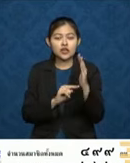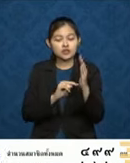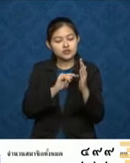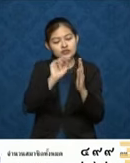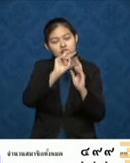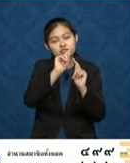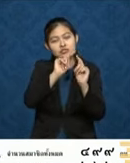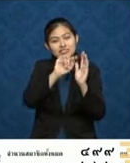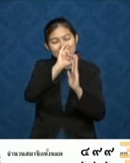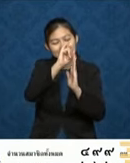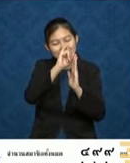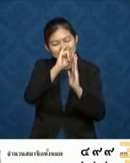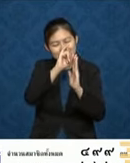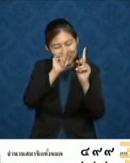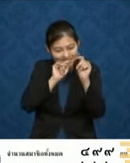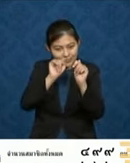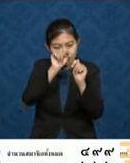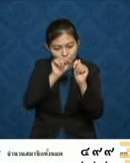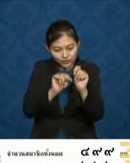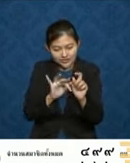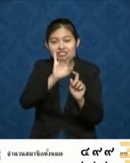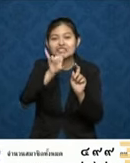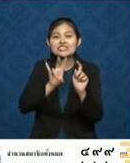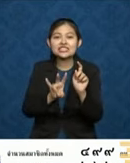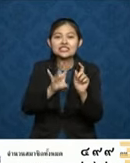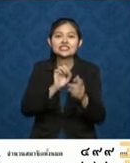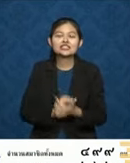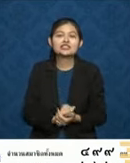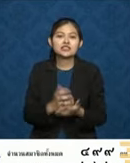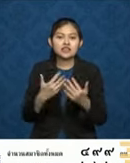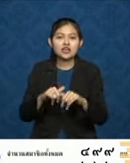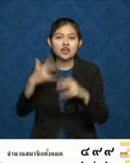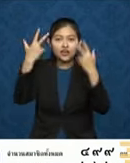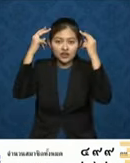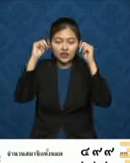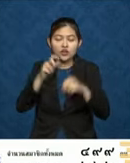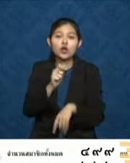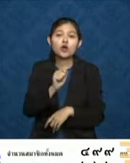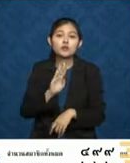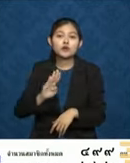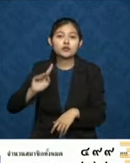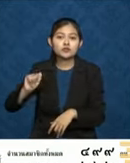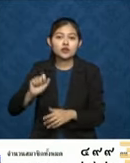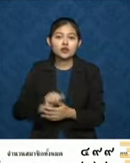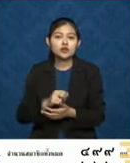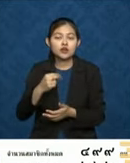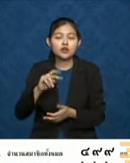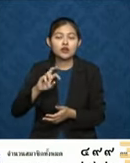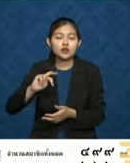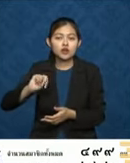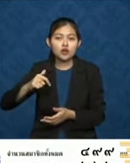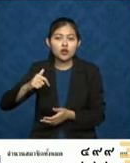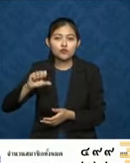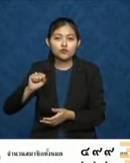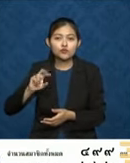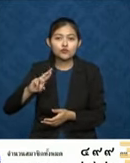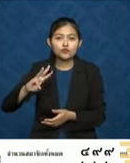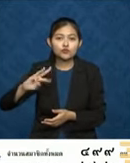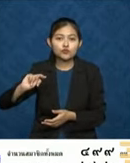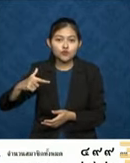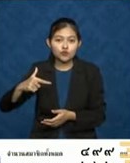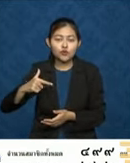ตำบลค่ะเรื่องแรกค่ะท่านประธานดิฉันได้รับเรื่องนะคะจากท่านนายกอบตตำบลหนองสรวงนะคะนางสมคิดเมธา